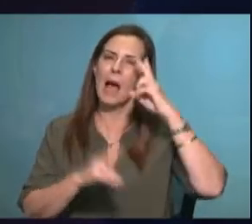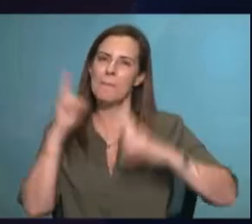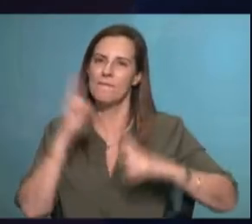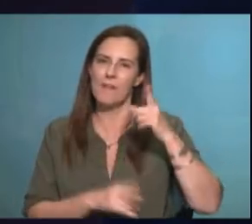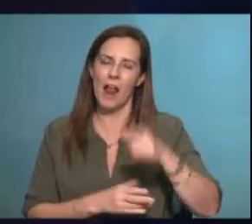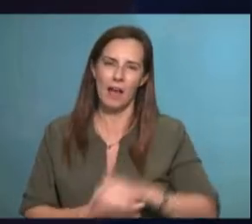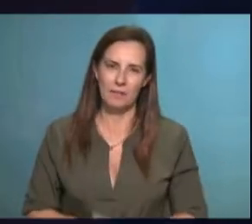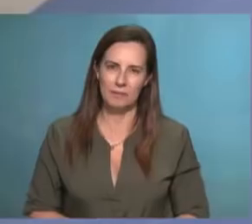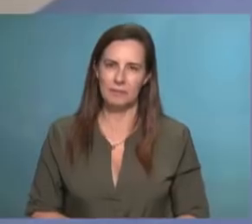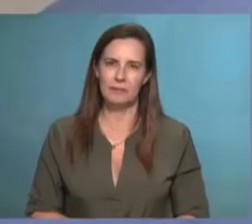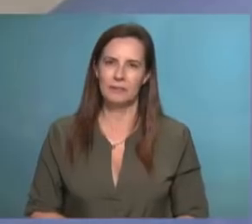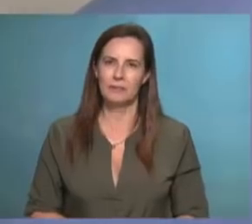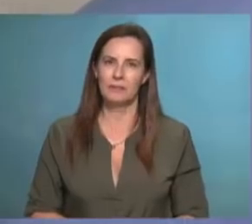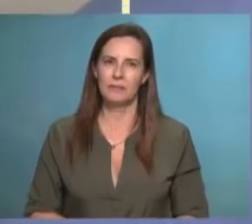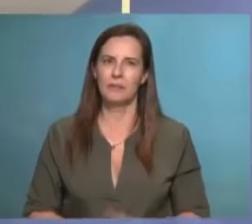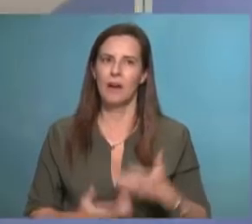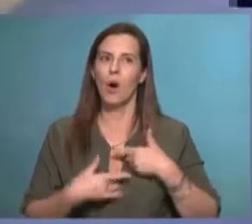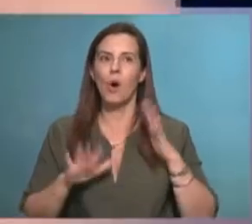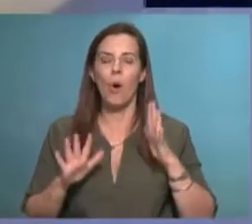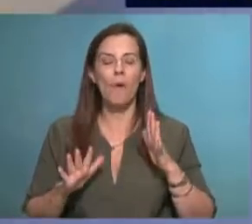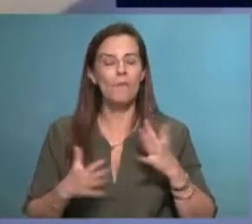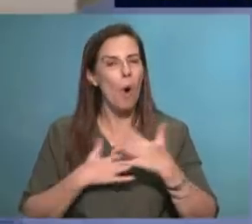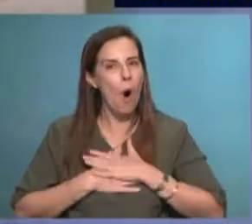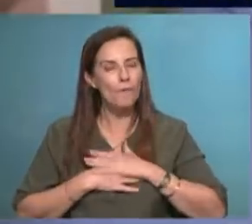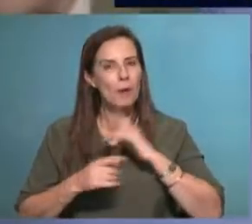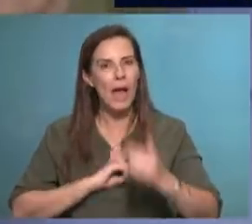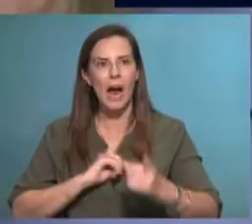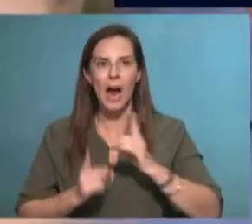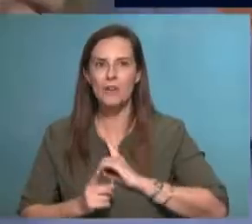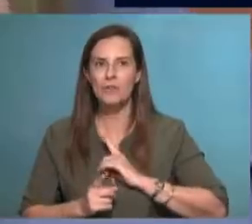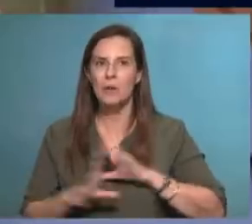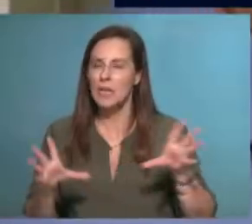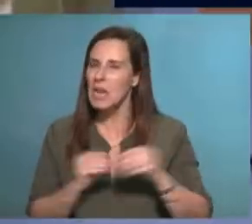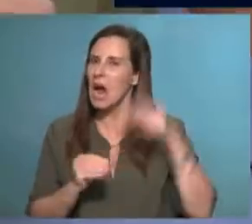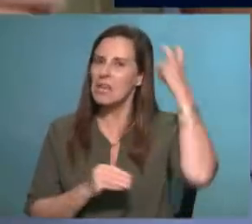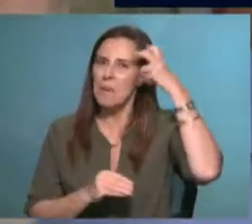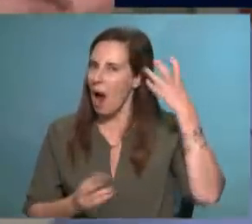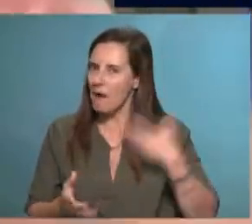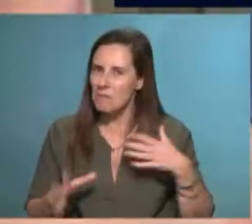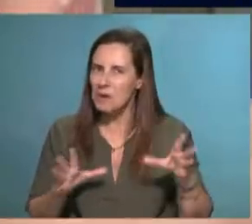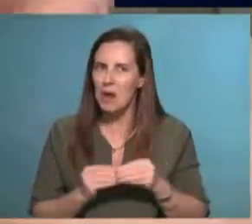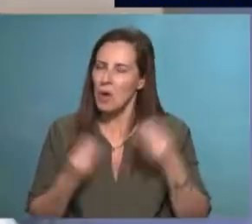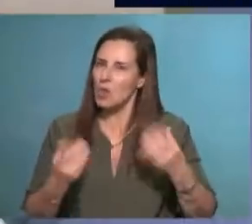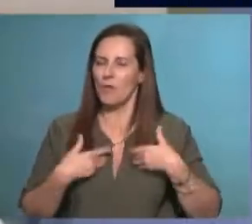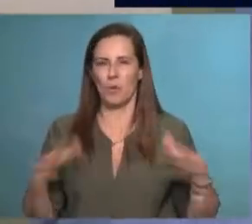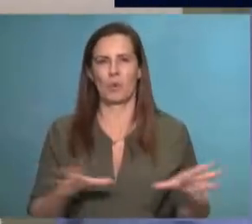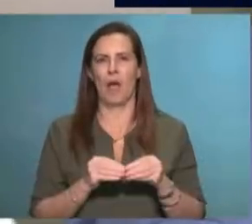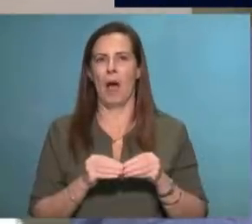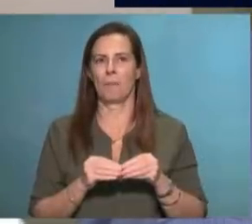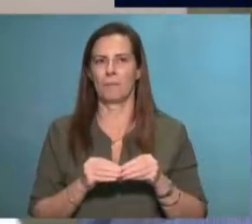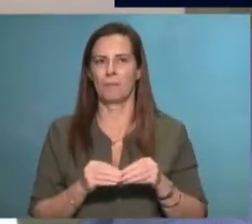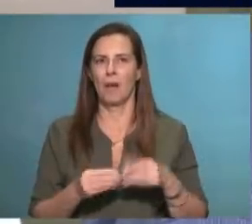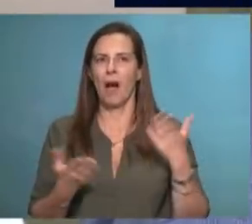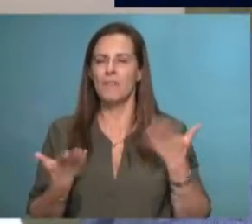הפיגוע. אנחנו כל כך אוהבים ואחד את השני, אחד עם הערבים, טוב לנו איתם. אבל